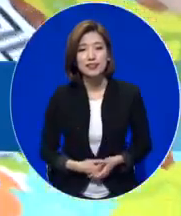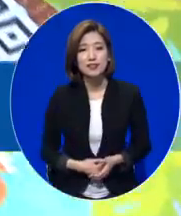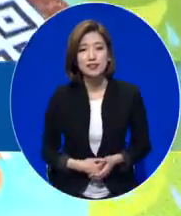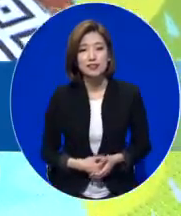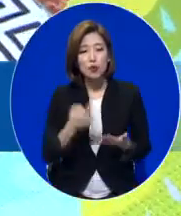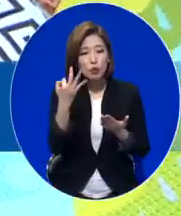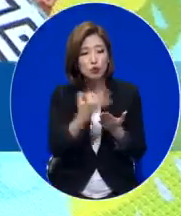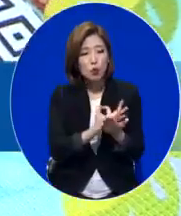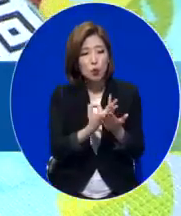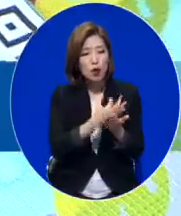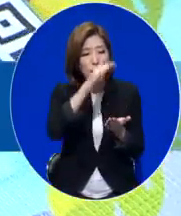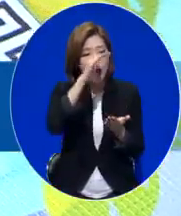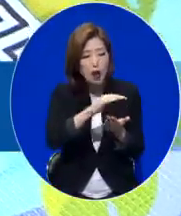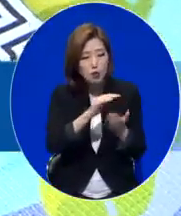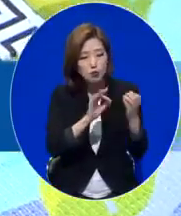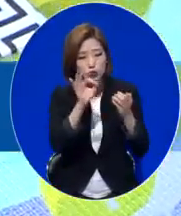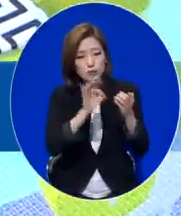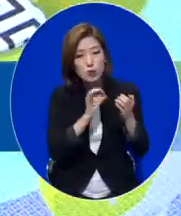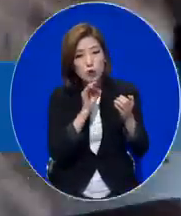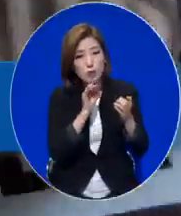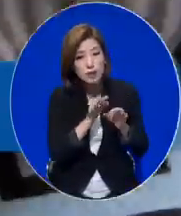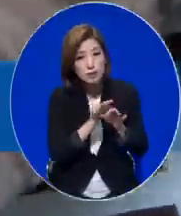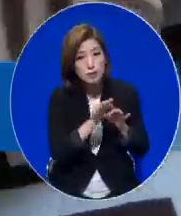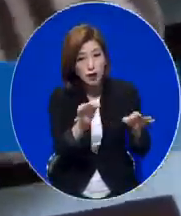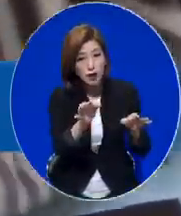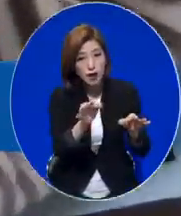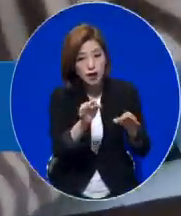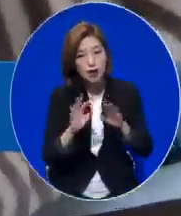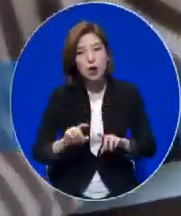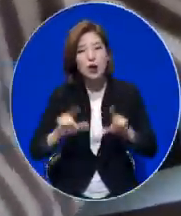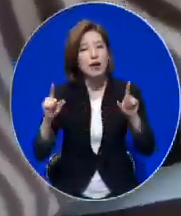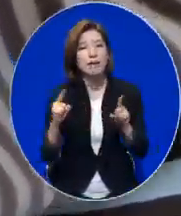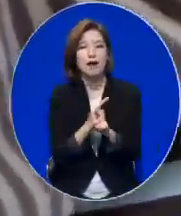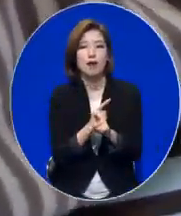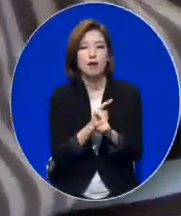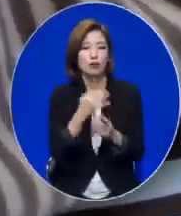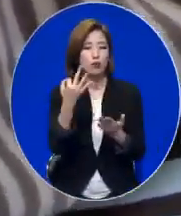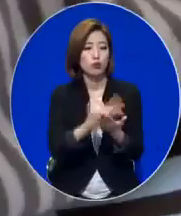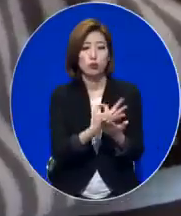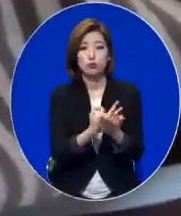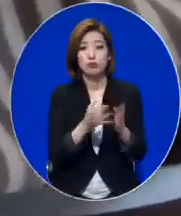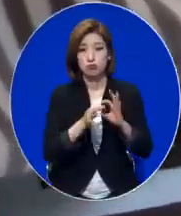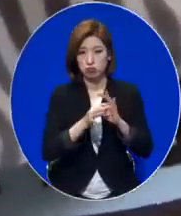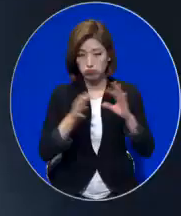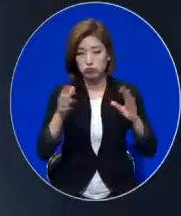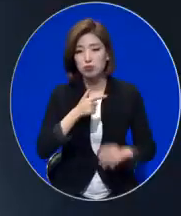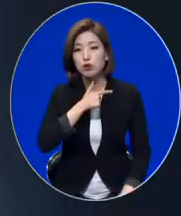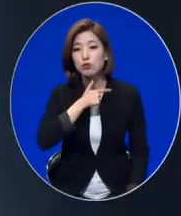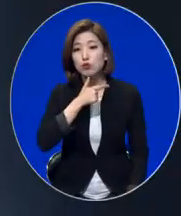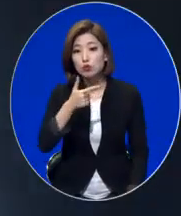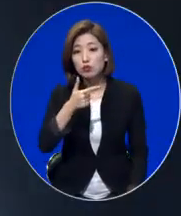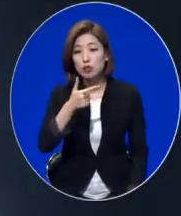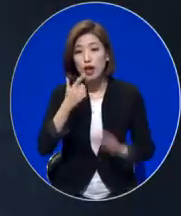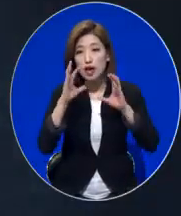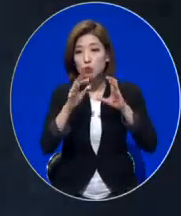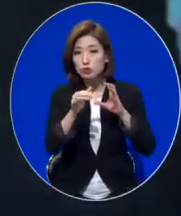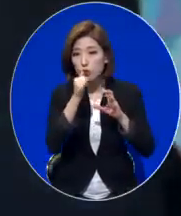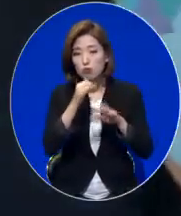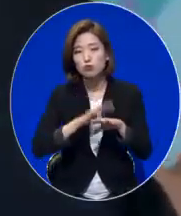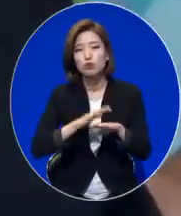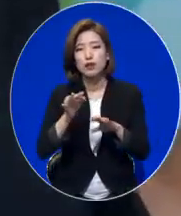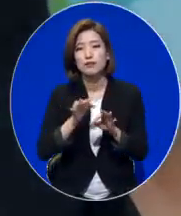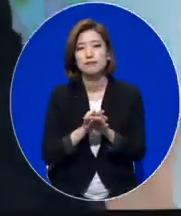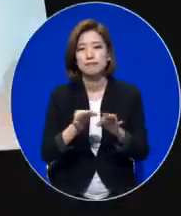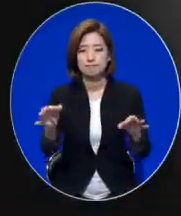소득하위 90% 가정의 만 지급도 된 것이 올해 부터는 소득과 관계없이 모든 6세 미만 아동이 라면 받을 수